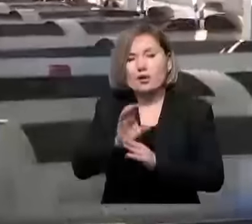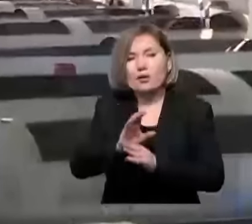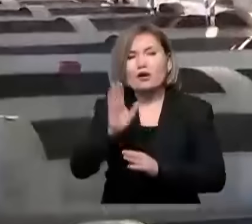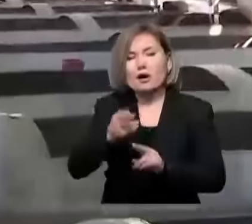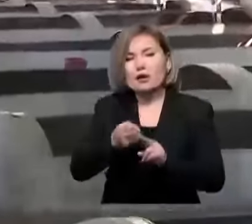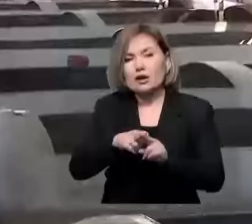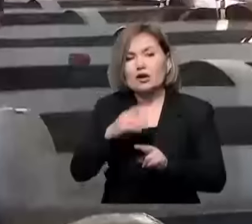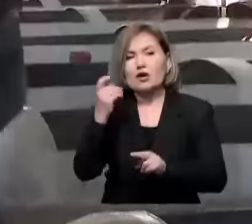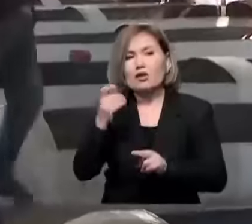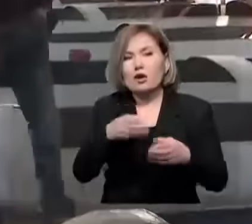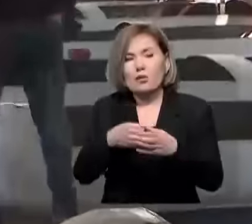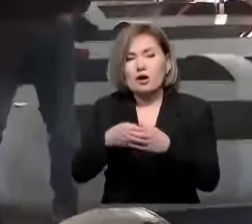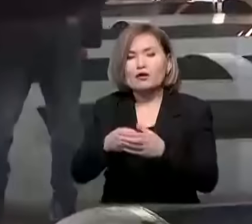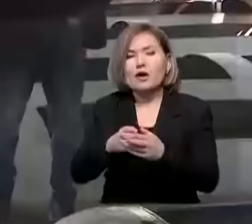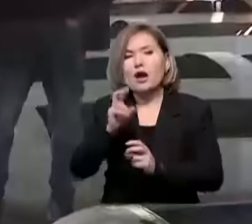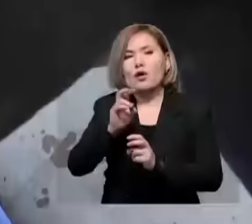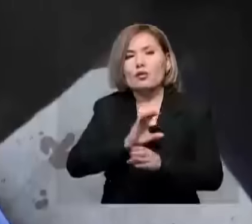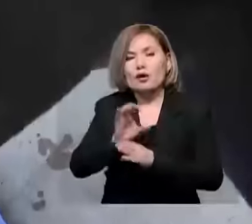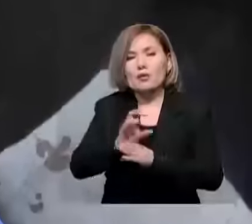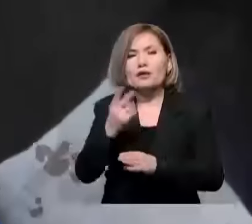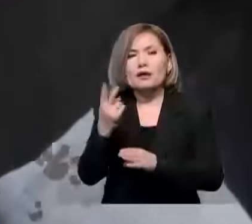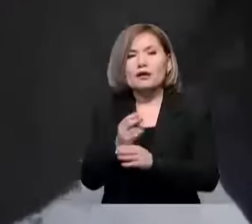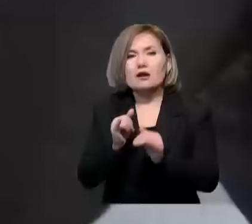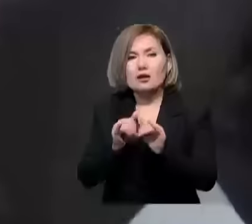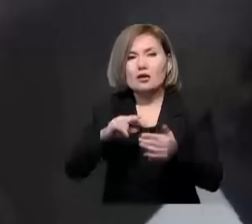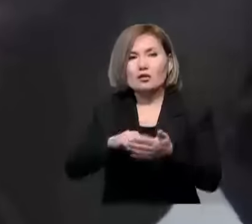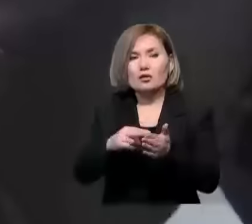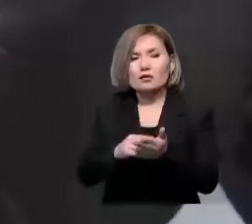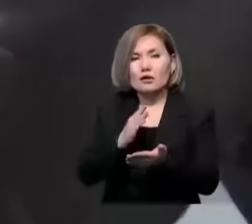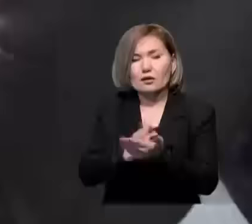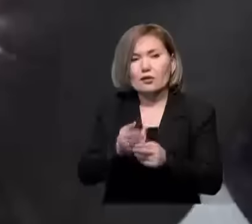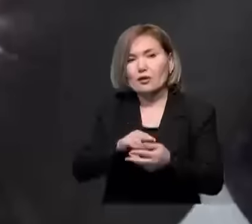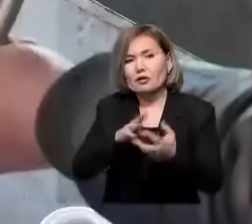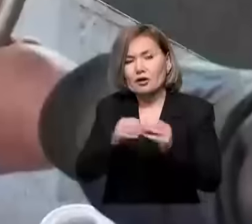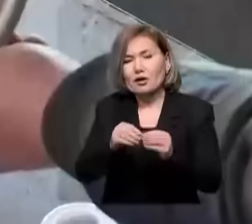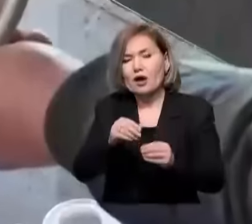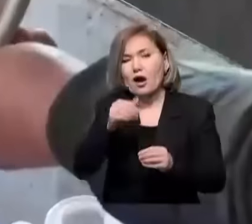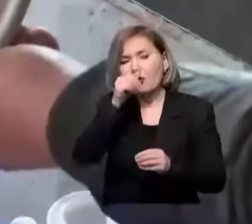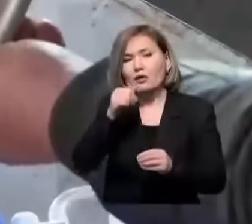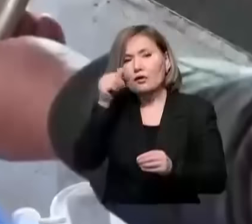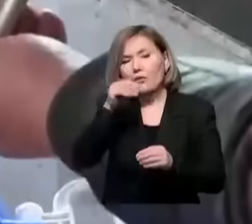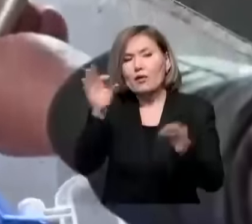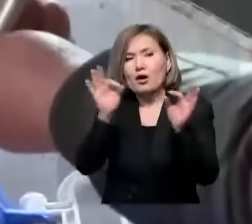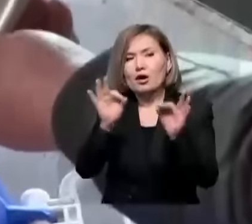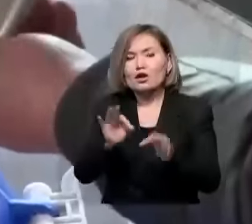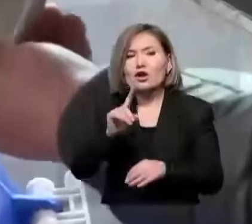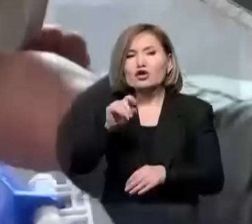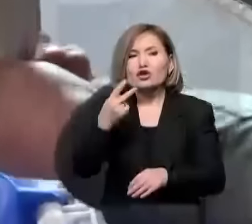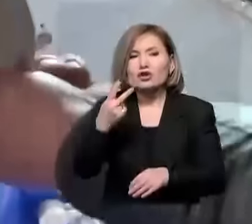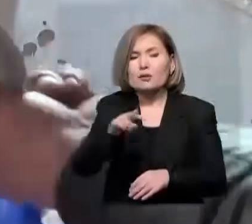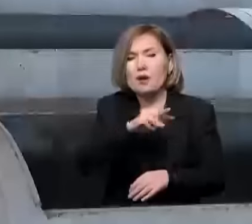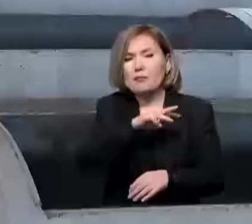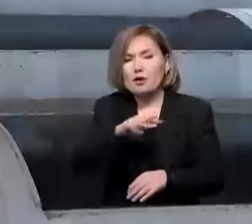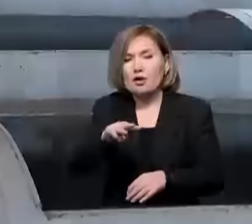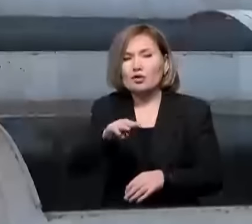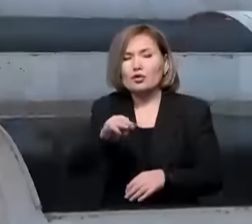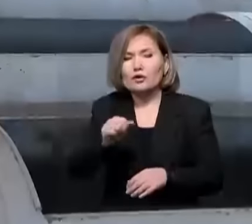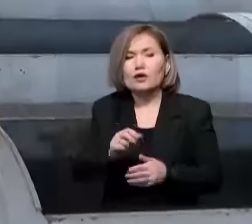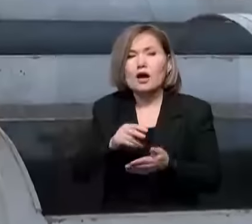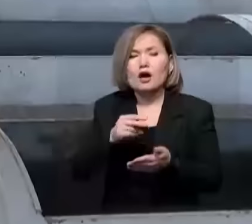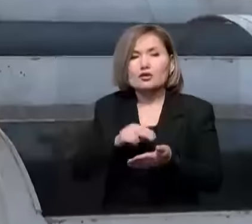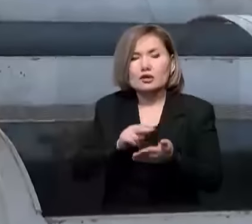жылы шаруашылықтың өндірістік қуатын екі есеге дейін арттыруды көздеп отыр. Олар өткен күзде жалпы құны 120 миллион теңге болатын тағы бір